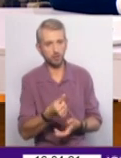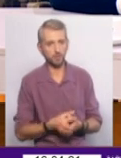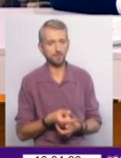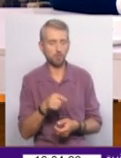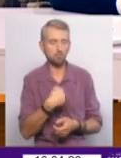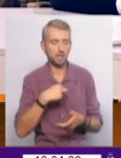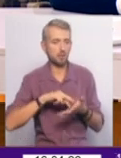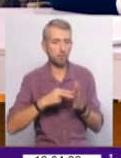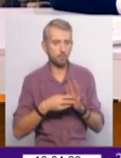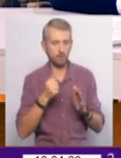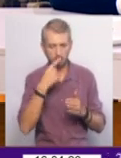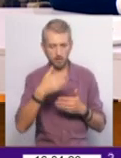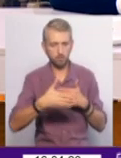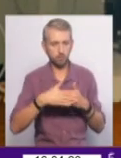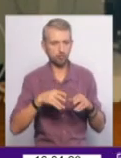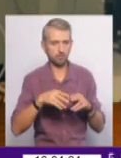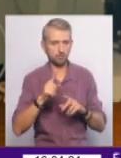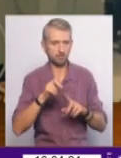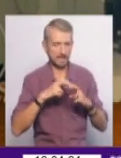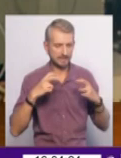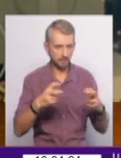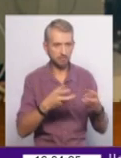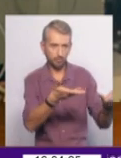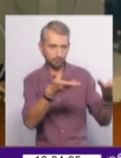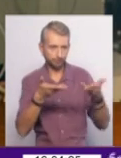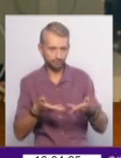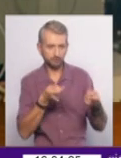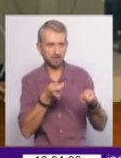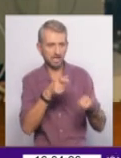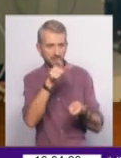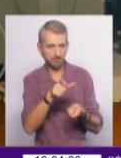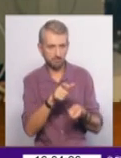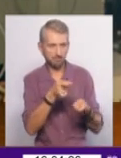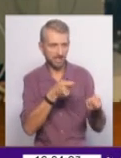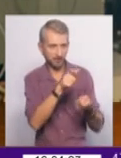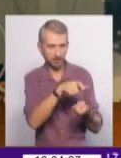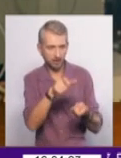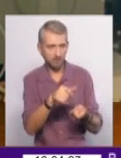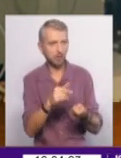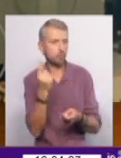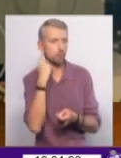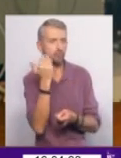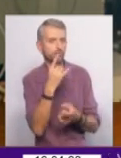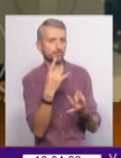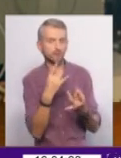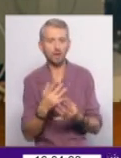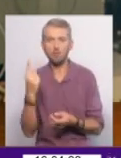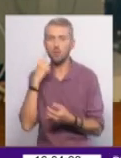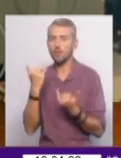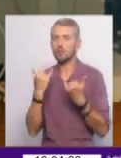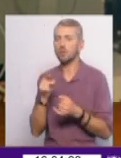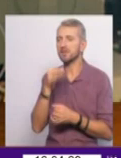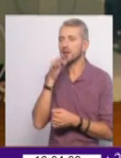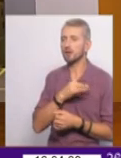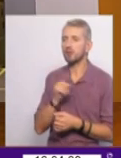ми запланували на найближче засідання запросити це керівництво і почути їхню думку з цього приводу. Так, але ми почули щойно, що глядач нам